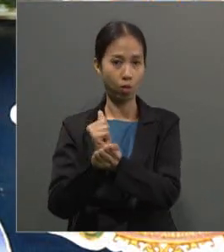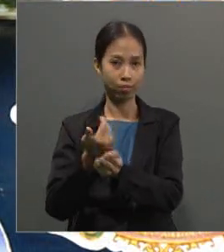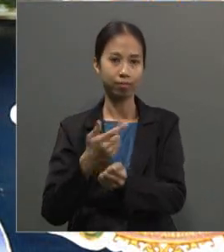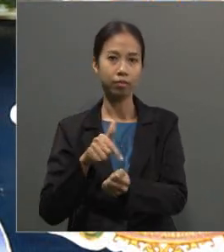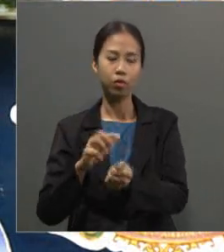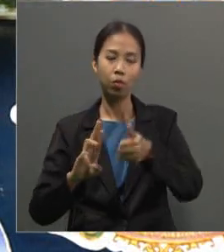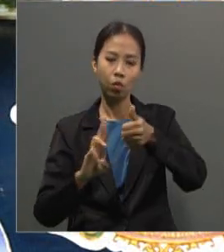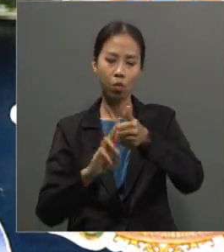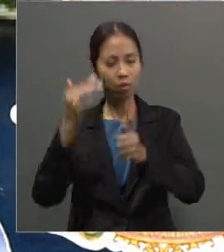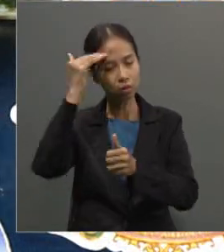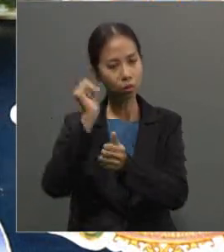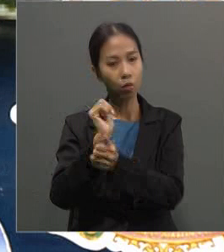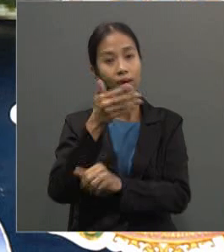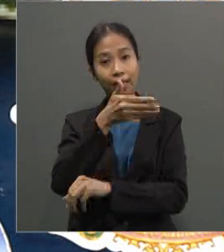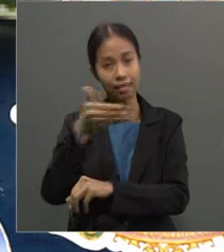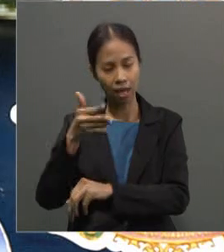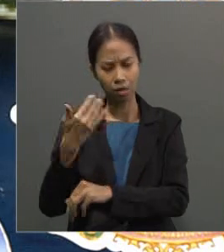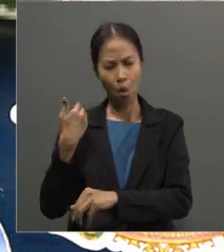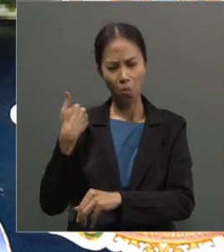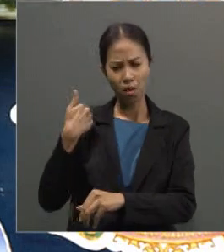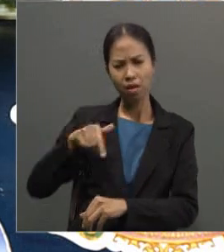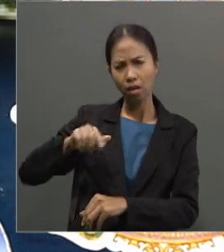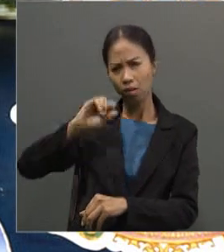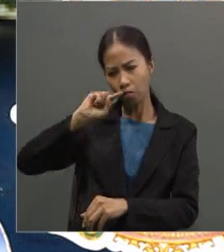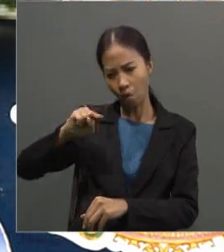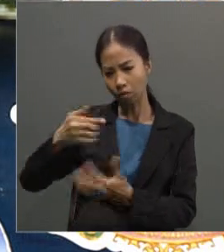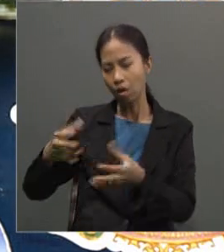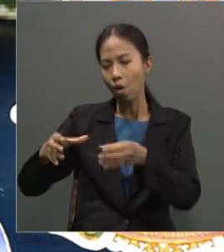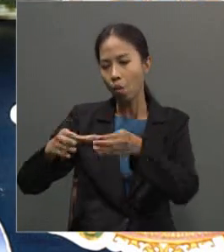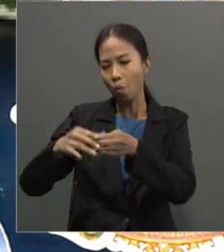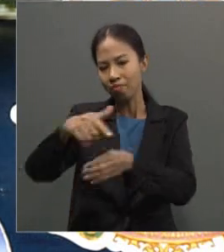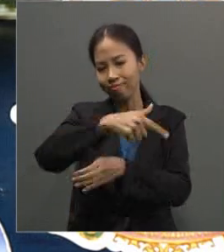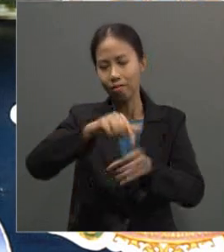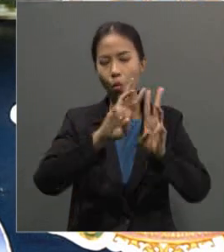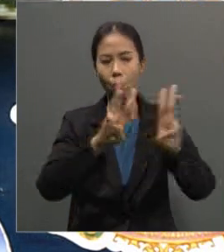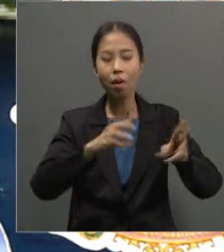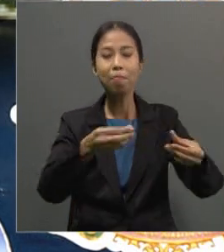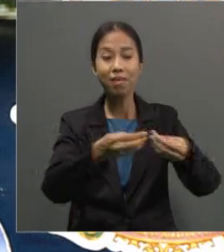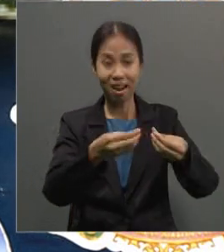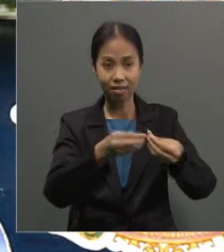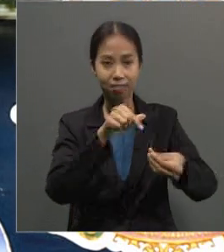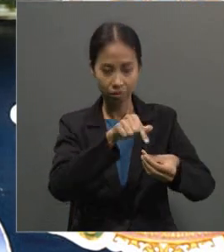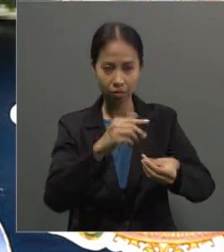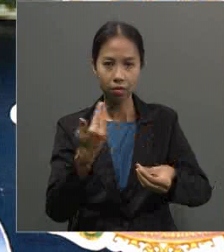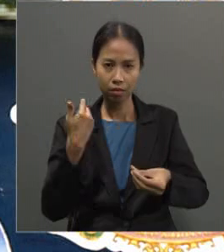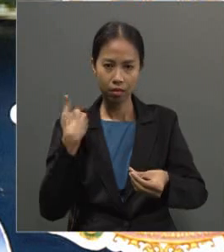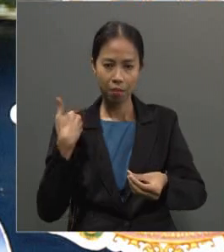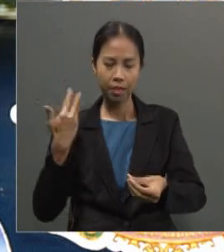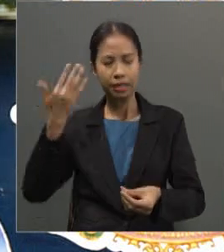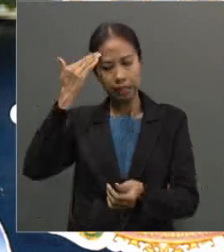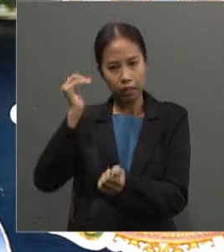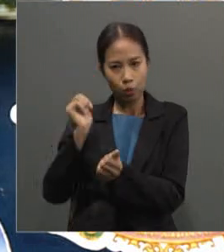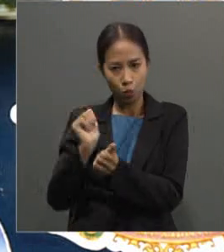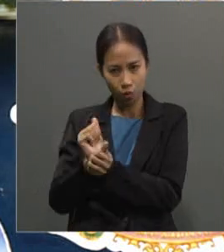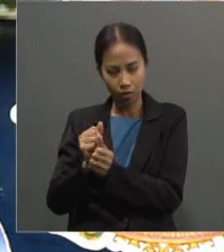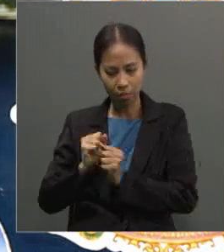องผู้บัญชาการตำรวจแห่งชาติที่ถูกกล่าวหาว่าเข้าไปพัวพันกับเครือข่ายของมินนี่นะคะก็ออกมาเปิดเผยว่ามีตำรวจค่ะพยายาม